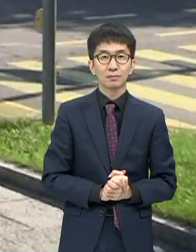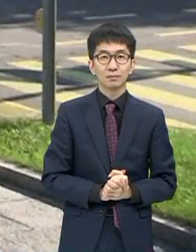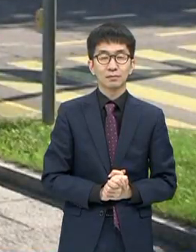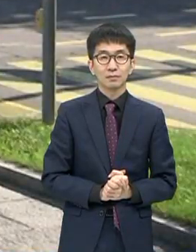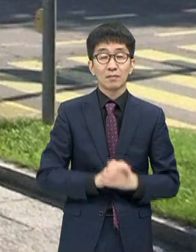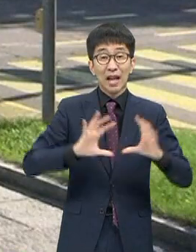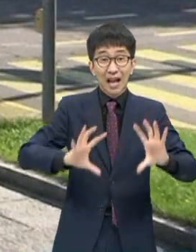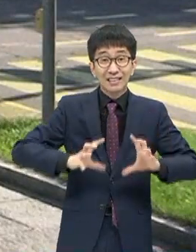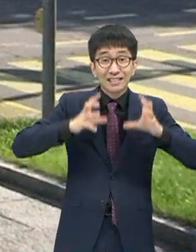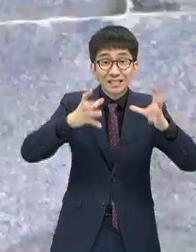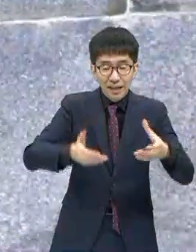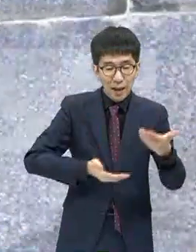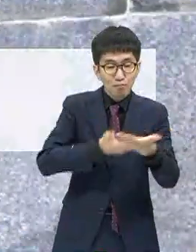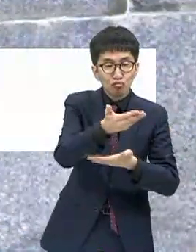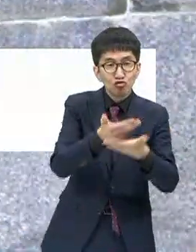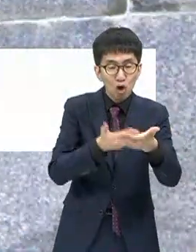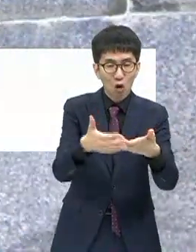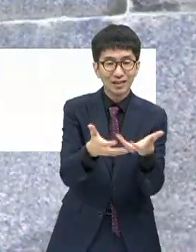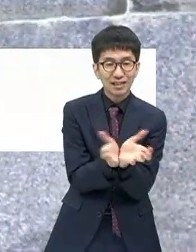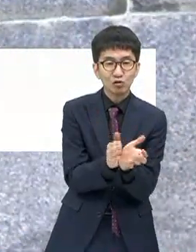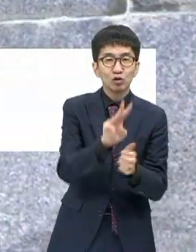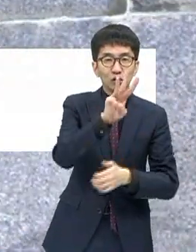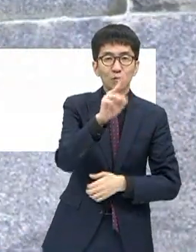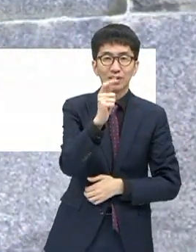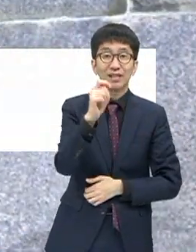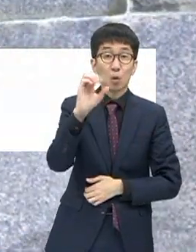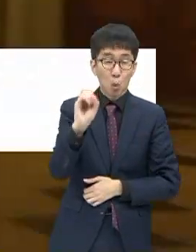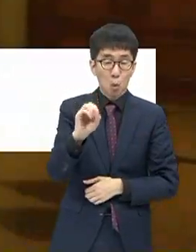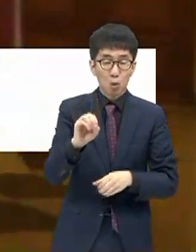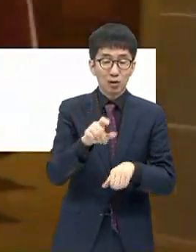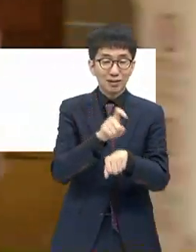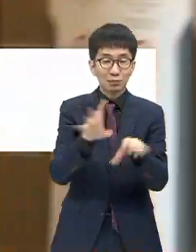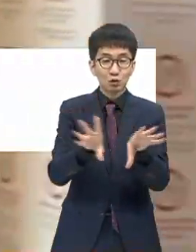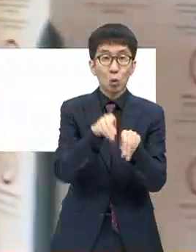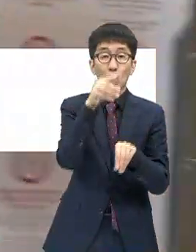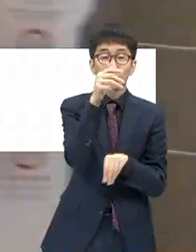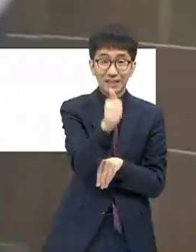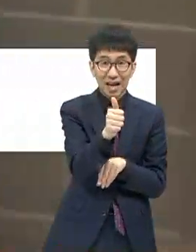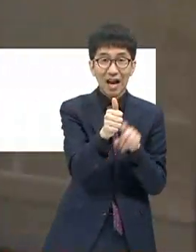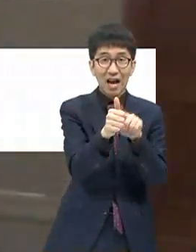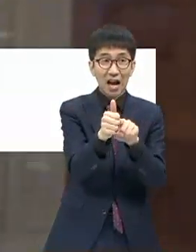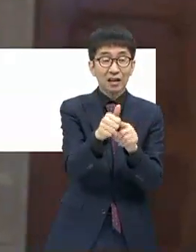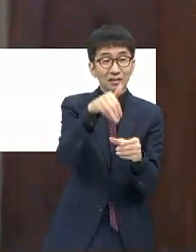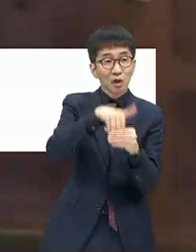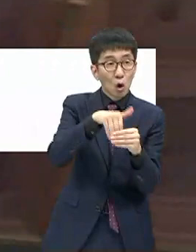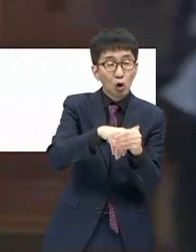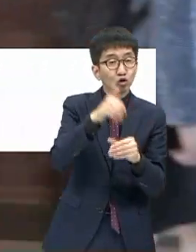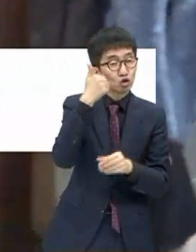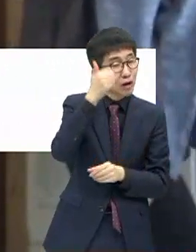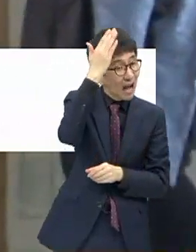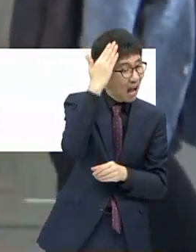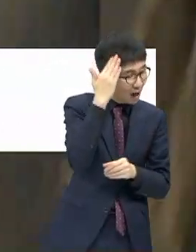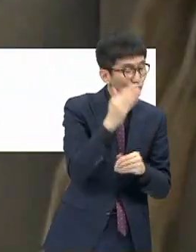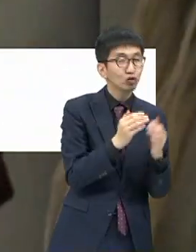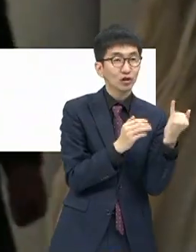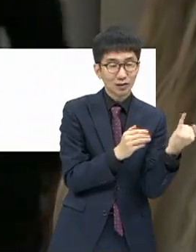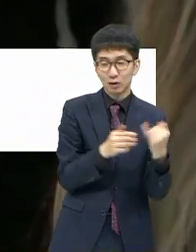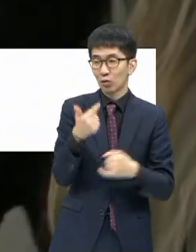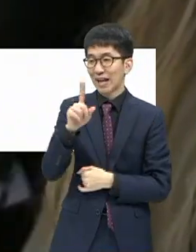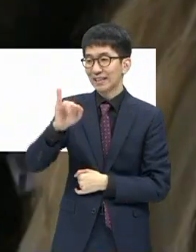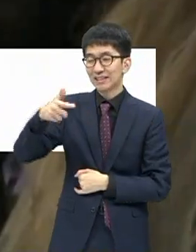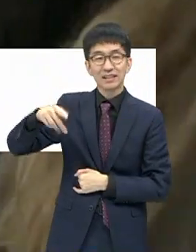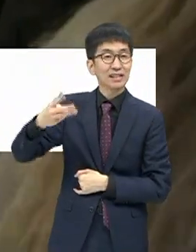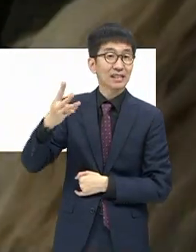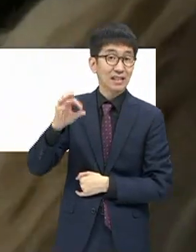세계무역기구 wto 사무총장 선거 는 한국의 유명 이 통상교섭본부장과 나이지리아 오쿤 조회할